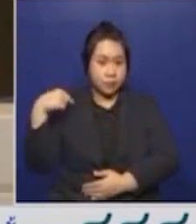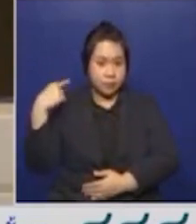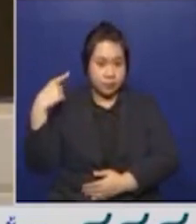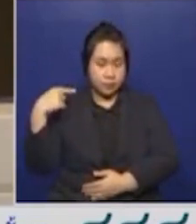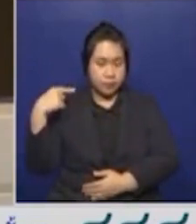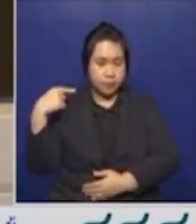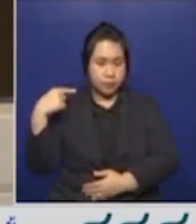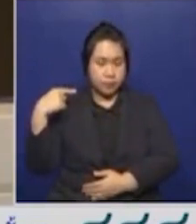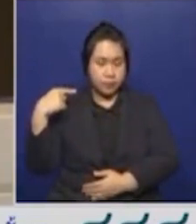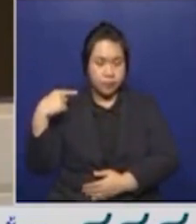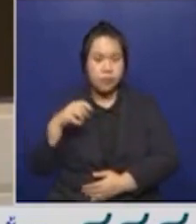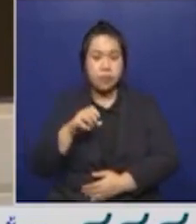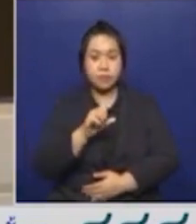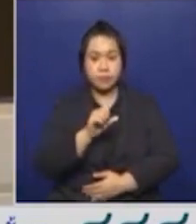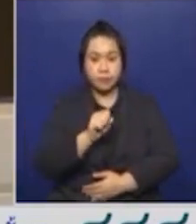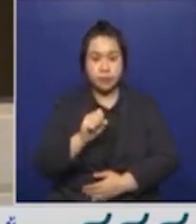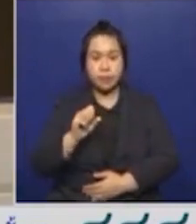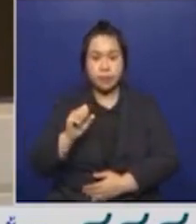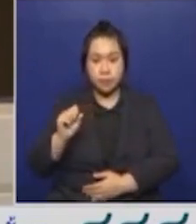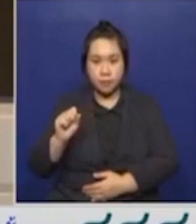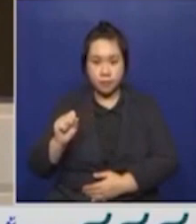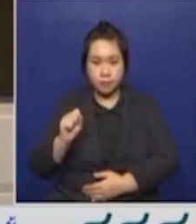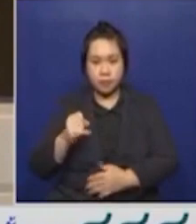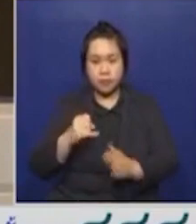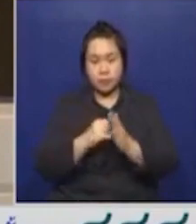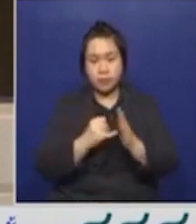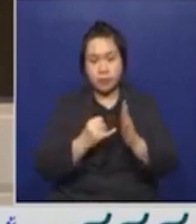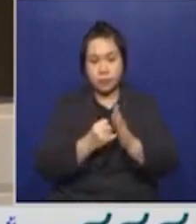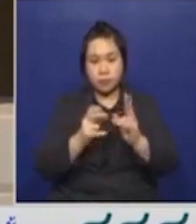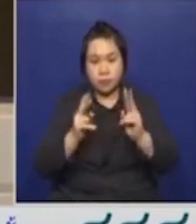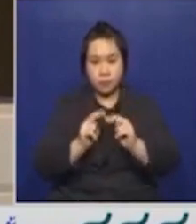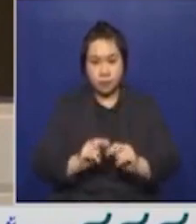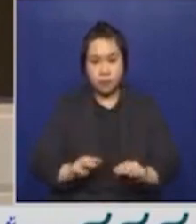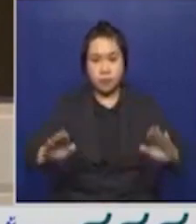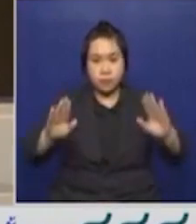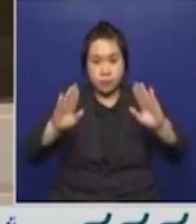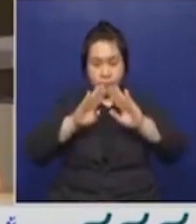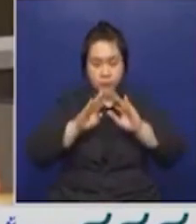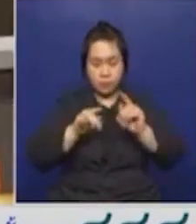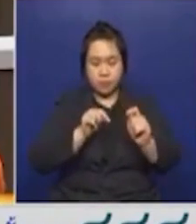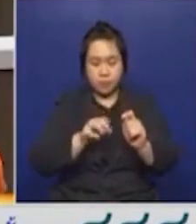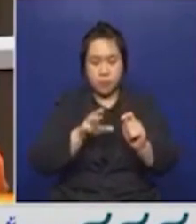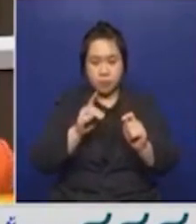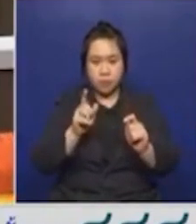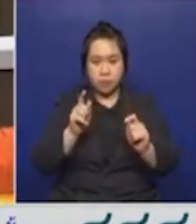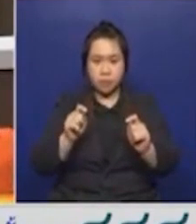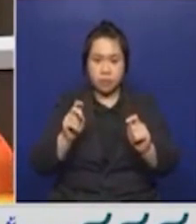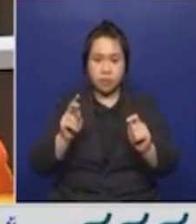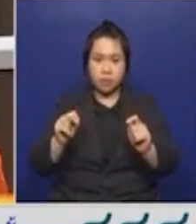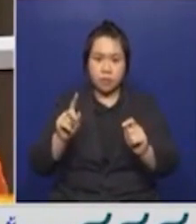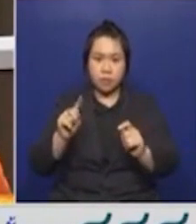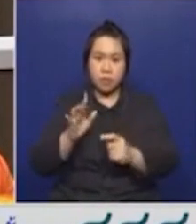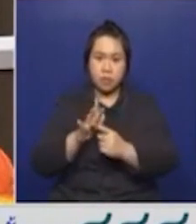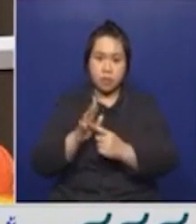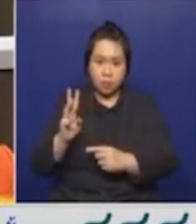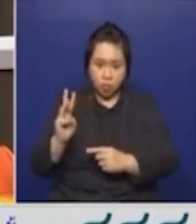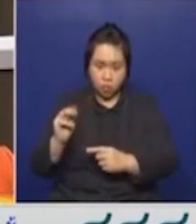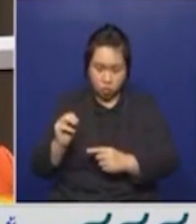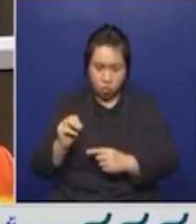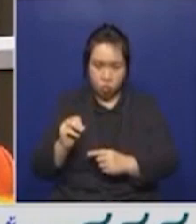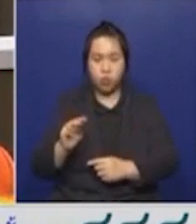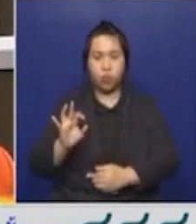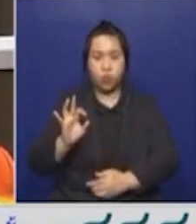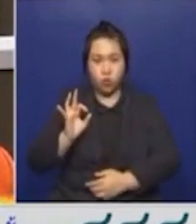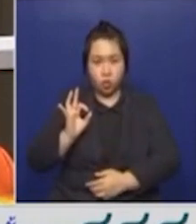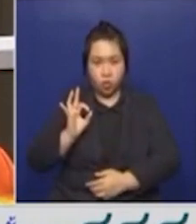อยุธยาสมาชิกสภาผู้แทนราษฎรจังหวัดนครปฐมอำเภอดอนตูมบางเลนพุทธมณฑลพาก้าวไกลค่ะ